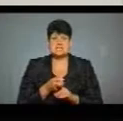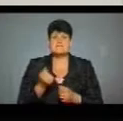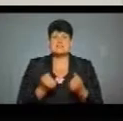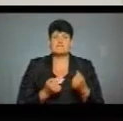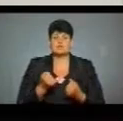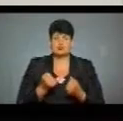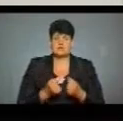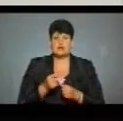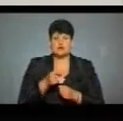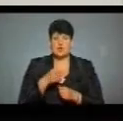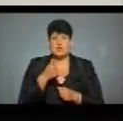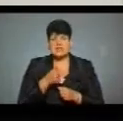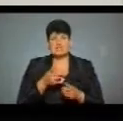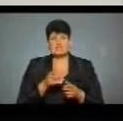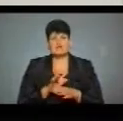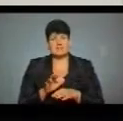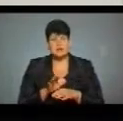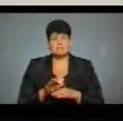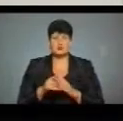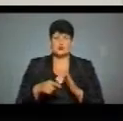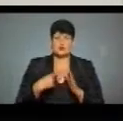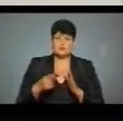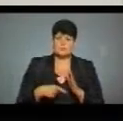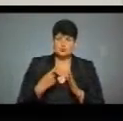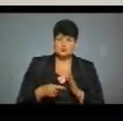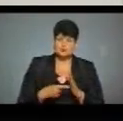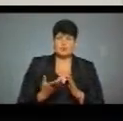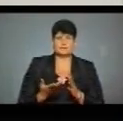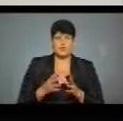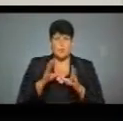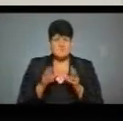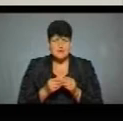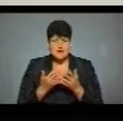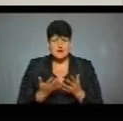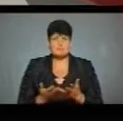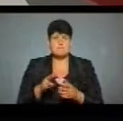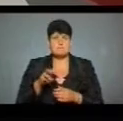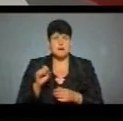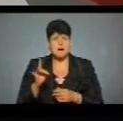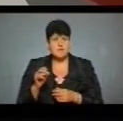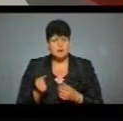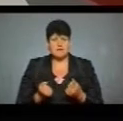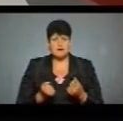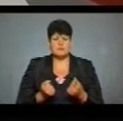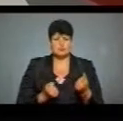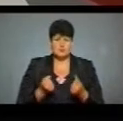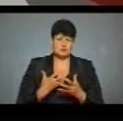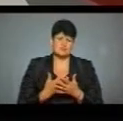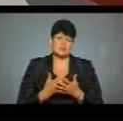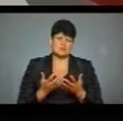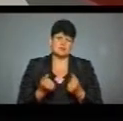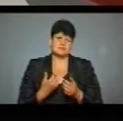автомобіля, від його року випуску, від об'єму двигуна, від марки автомобіля. Якщо брати такі бюджетні